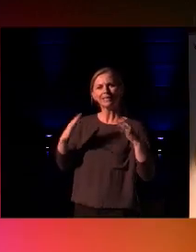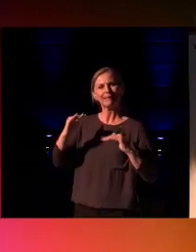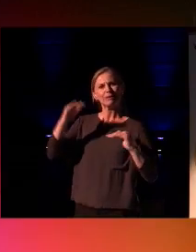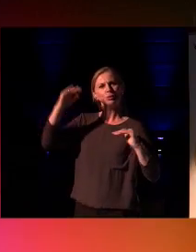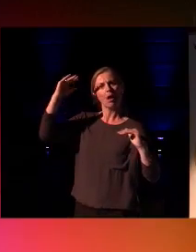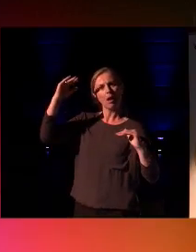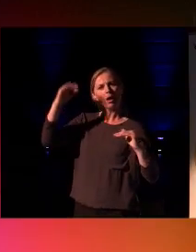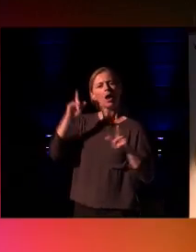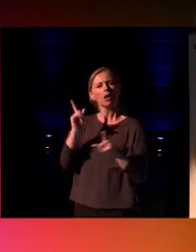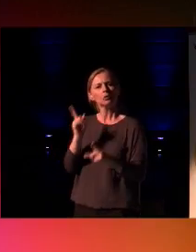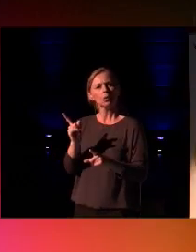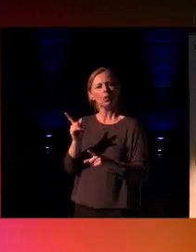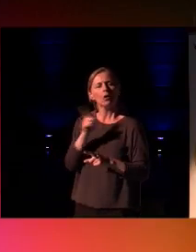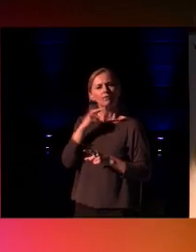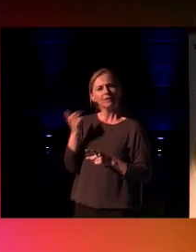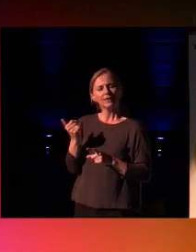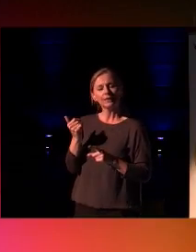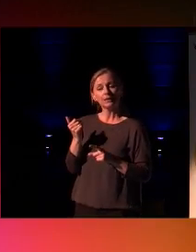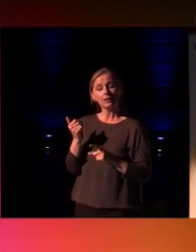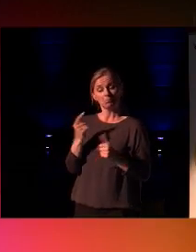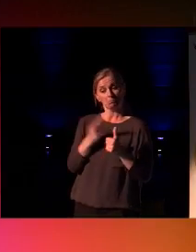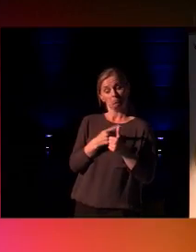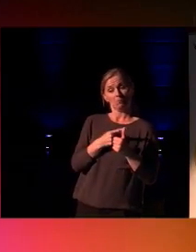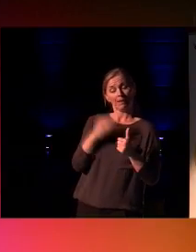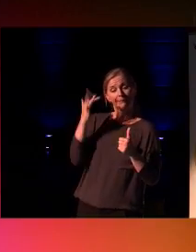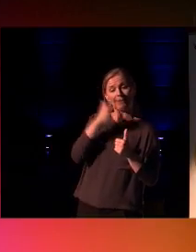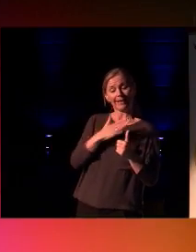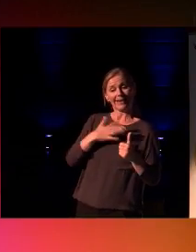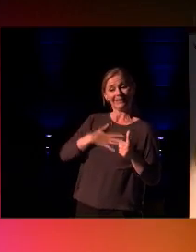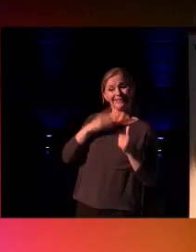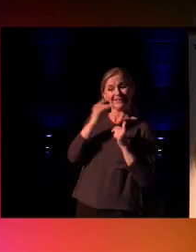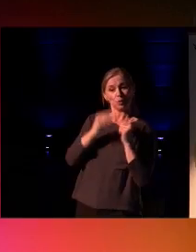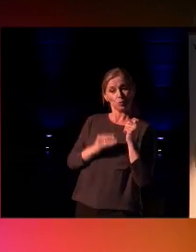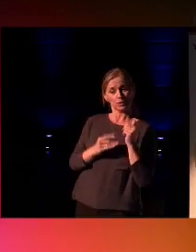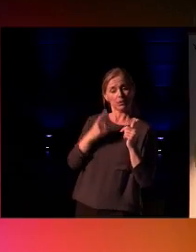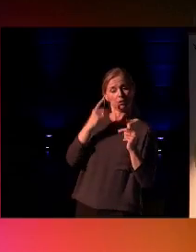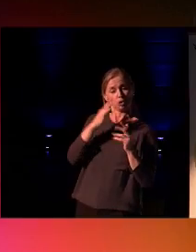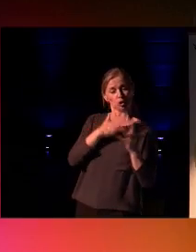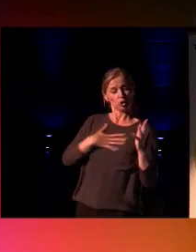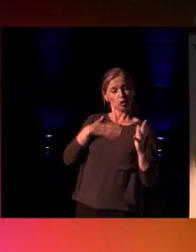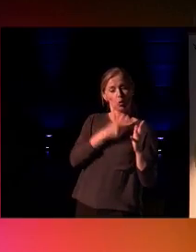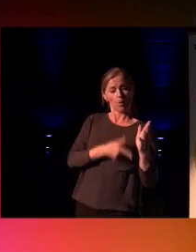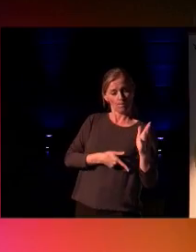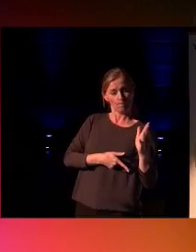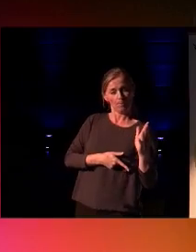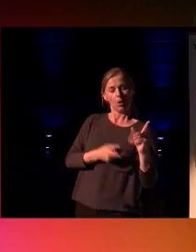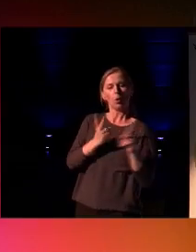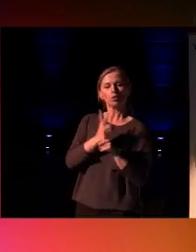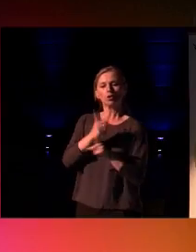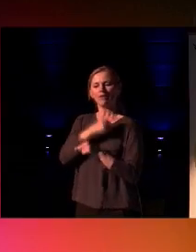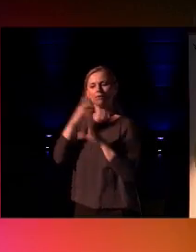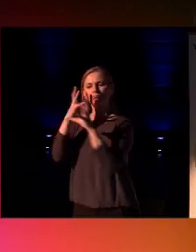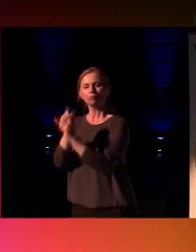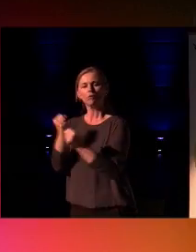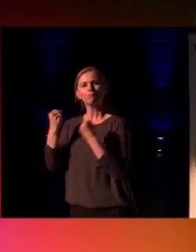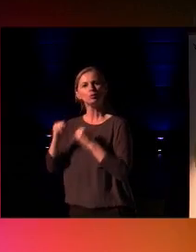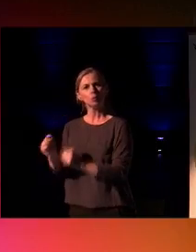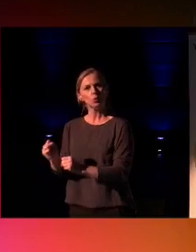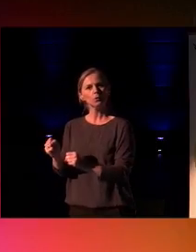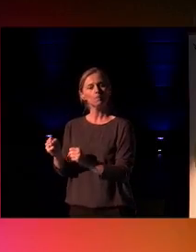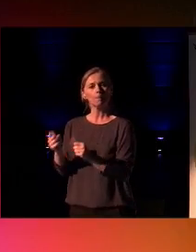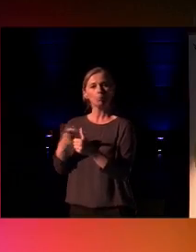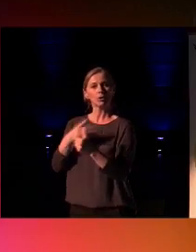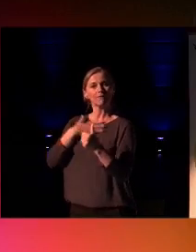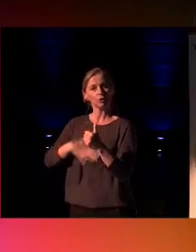multidimensional. Det vil si at vi ved siden av å tenke diagnoser og sykdommer, også opptatt av funksjon,